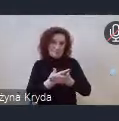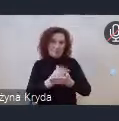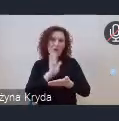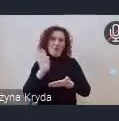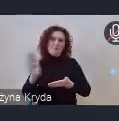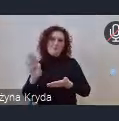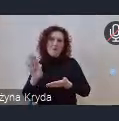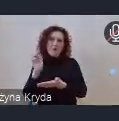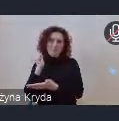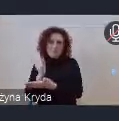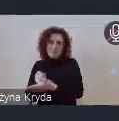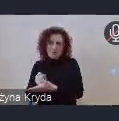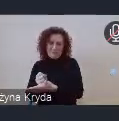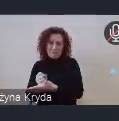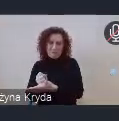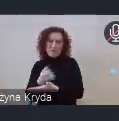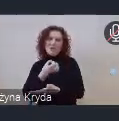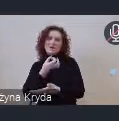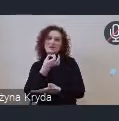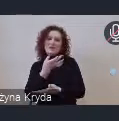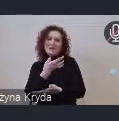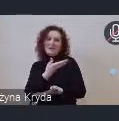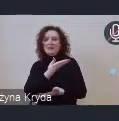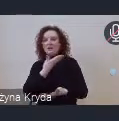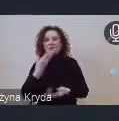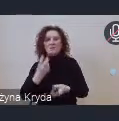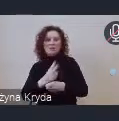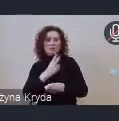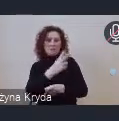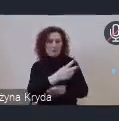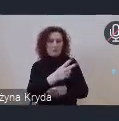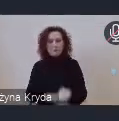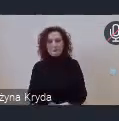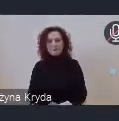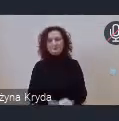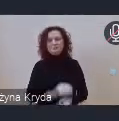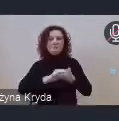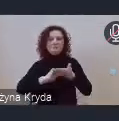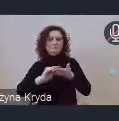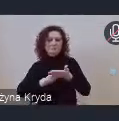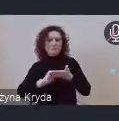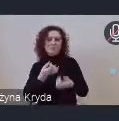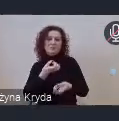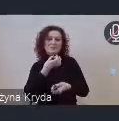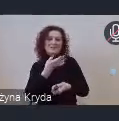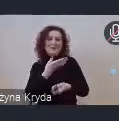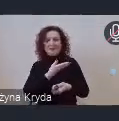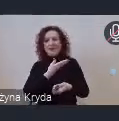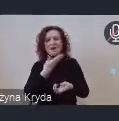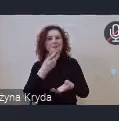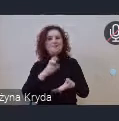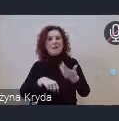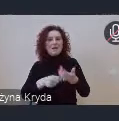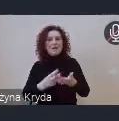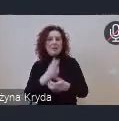prawo do złożenia skargi na brak dostępność po złożeniu skargi na brak dostępności do do